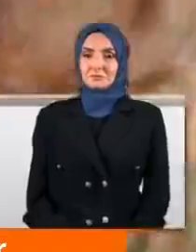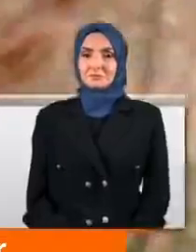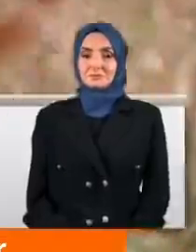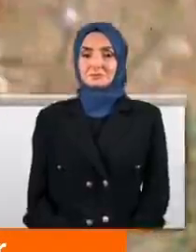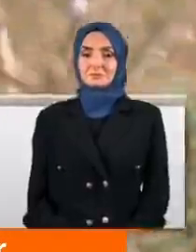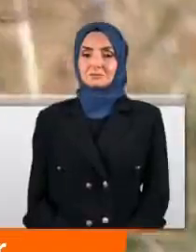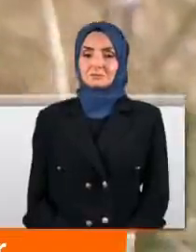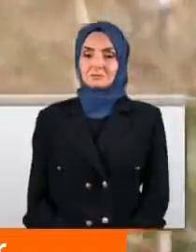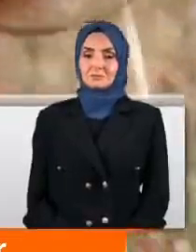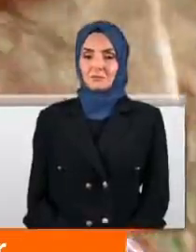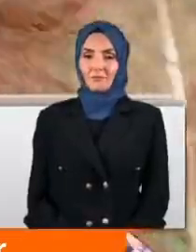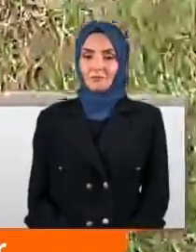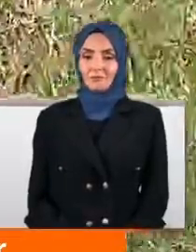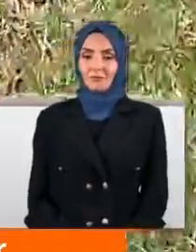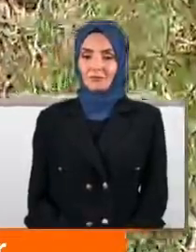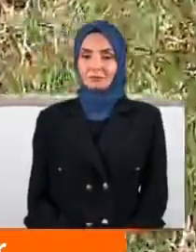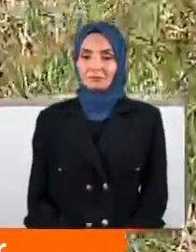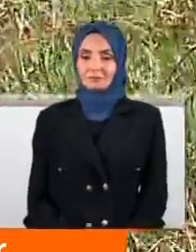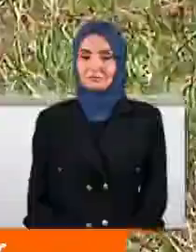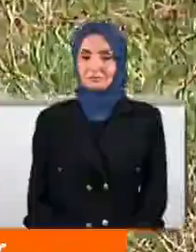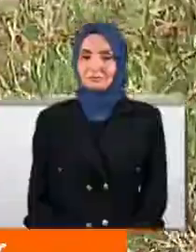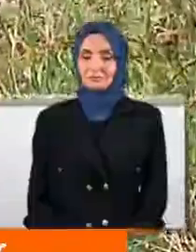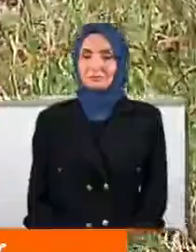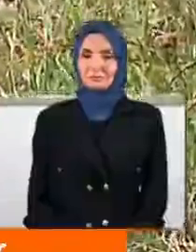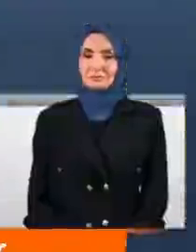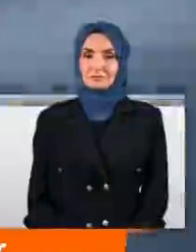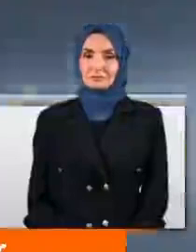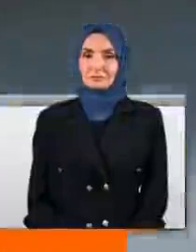Çok korkuyorum. Ben denize girmiyorum.